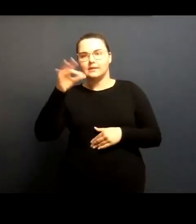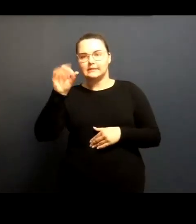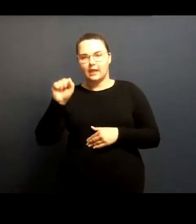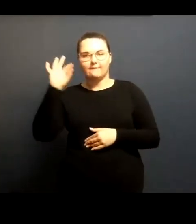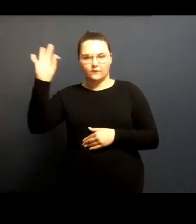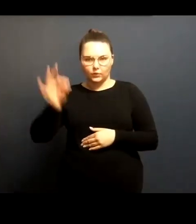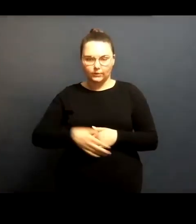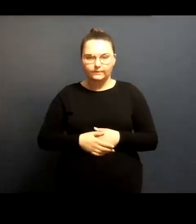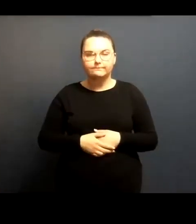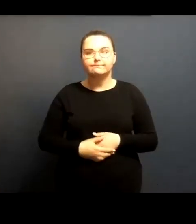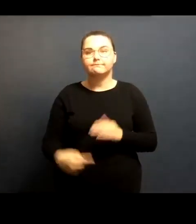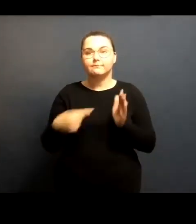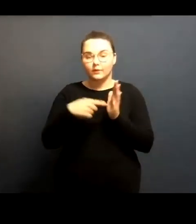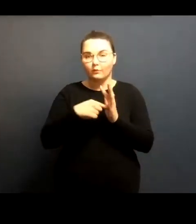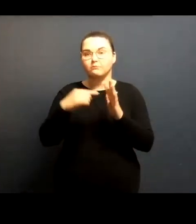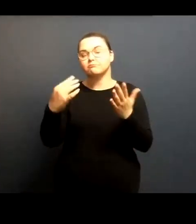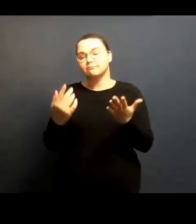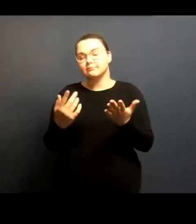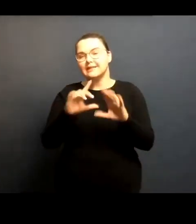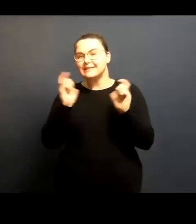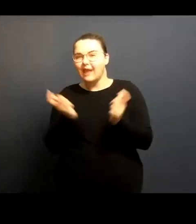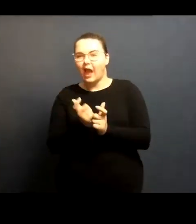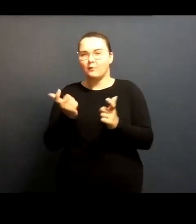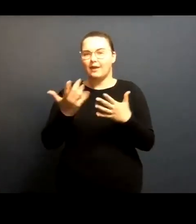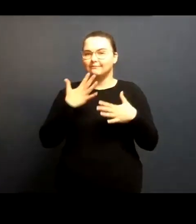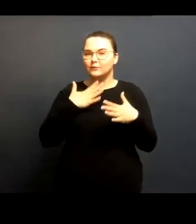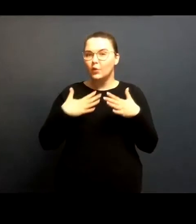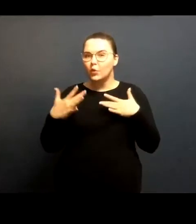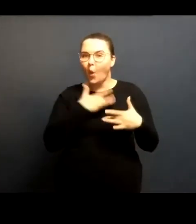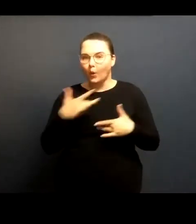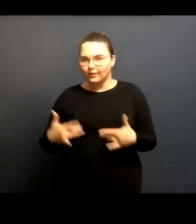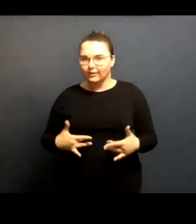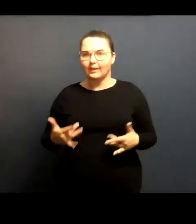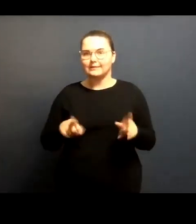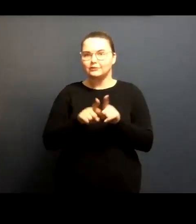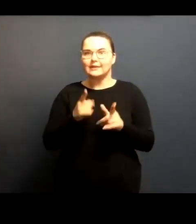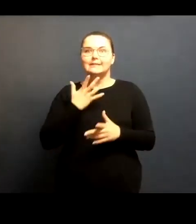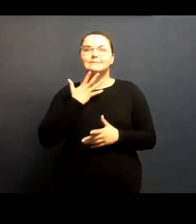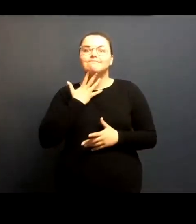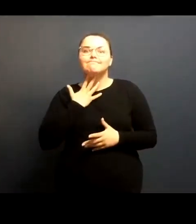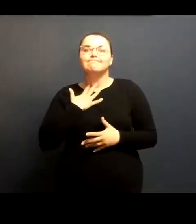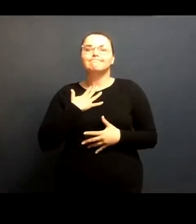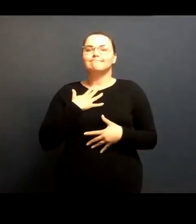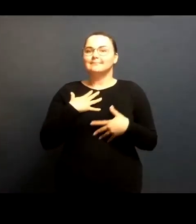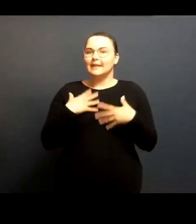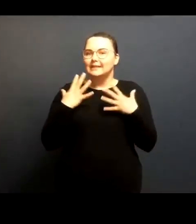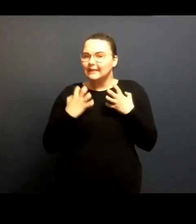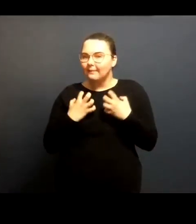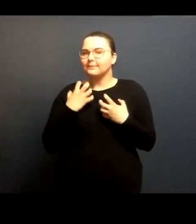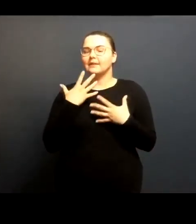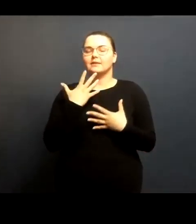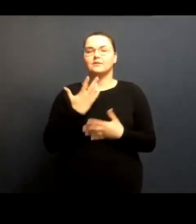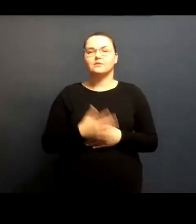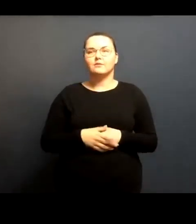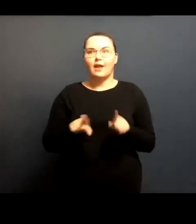subtelności, dotknięć erotycznego napięcia, pożądania, namiętności, pulsowania, ale także